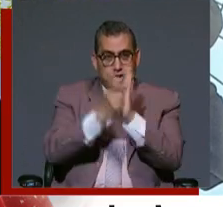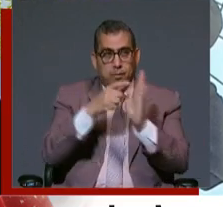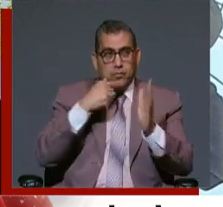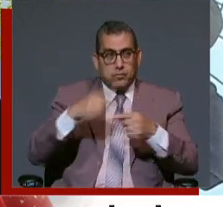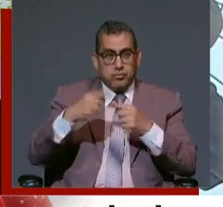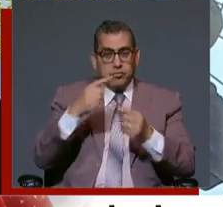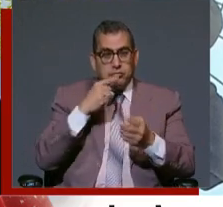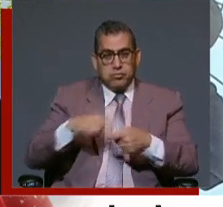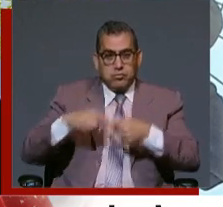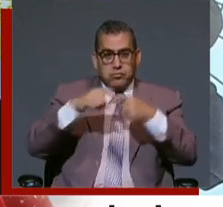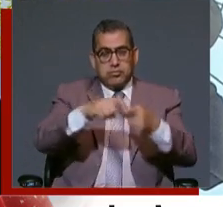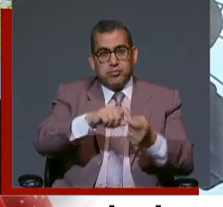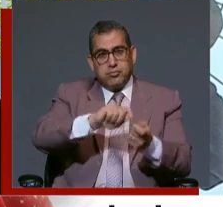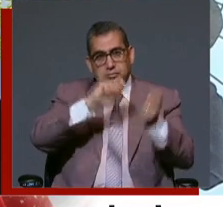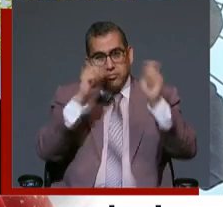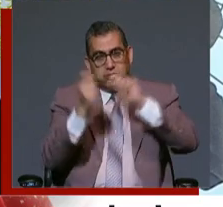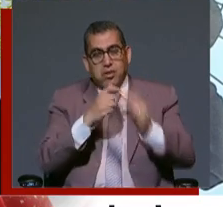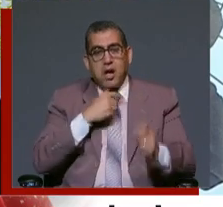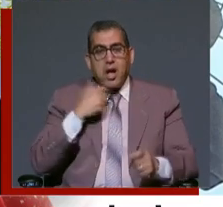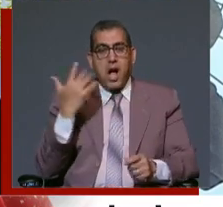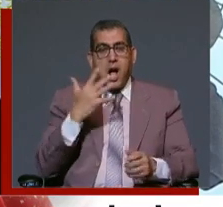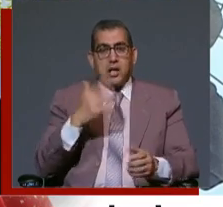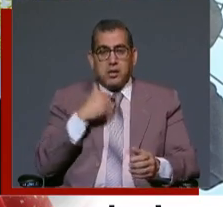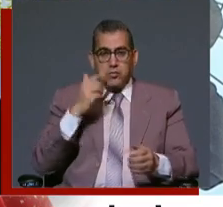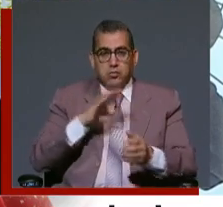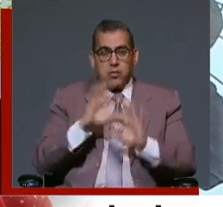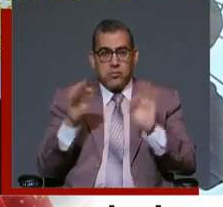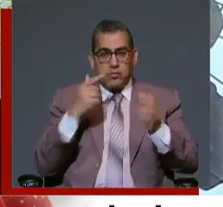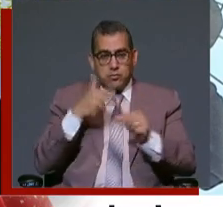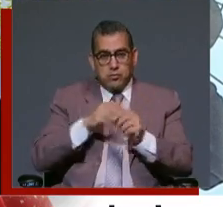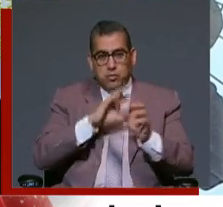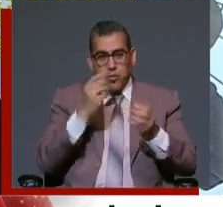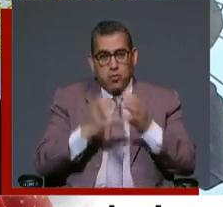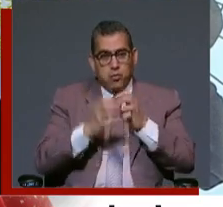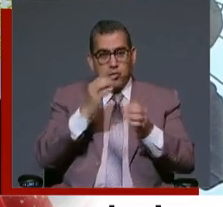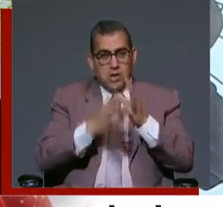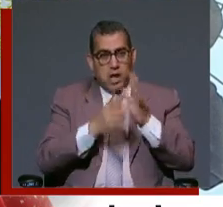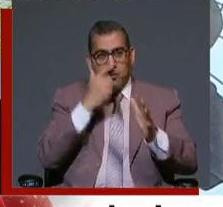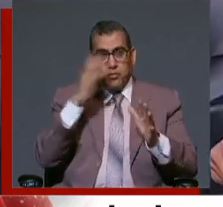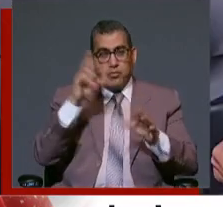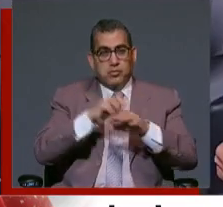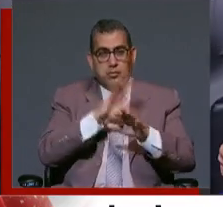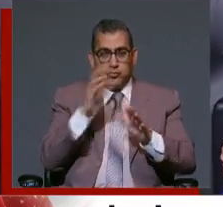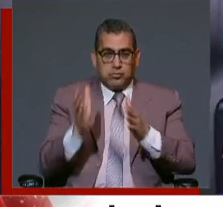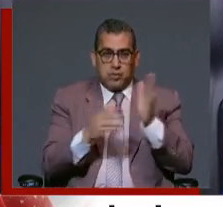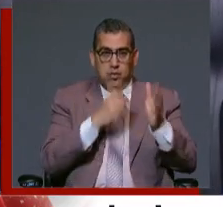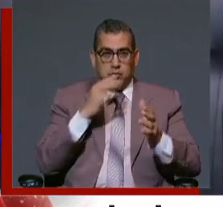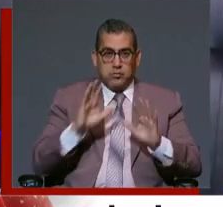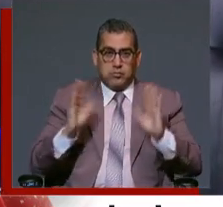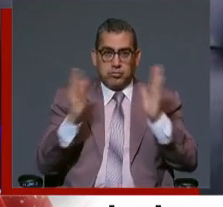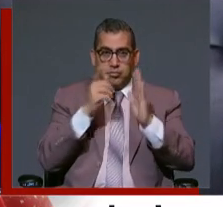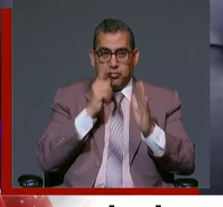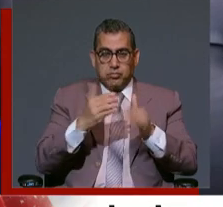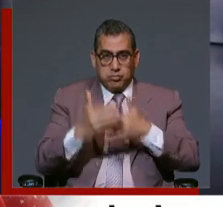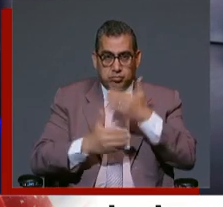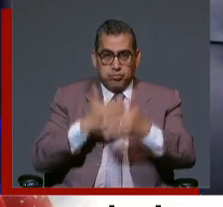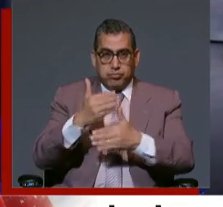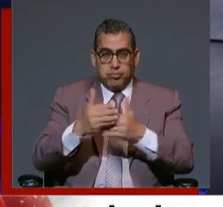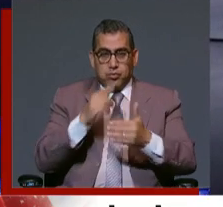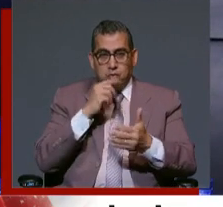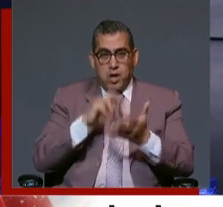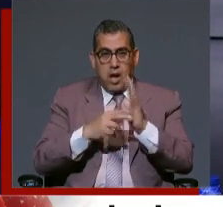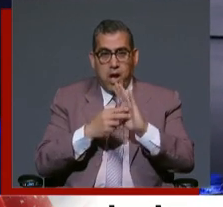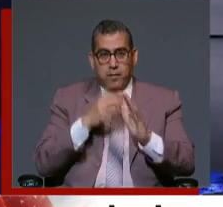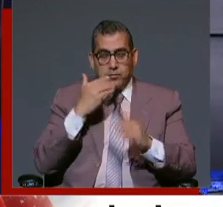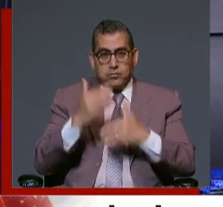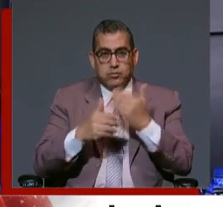الحضرية الخضراء والهيدروجين الأخضر والبنى التحتية المقاومة للمناخ، وتخطط أجهية هذه لتعبئة